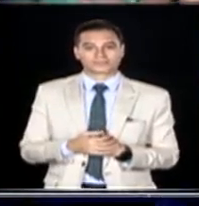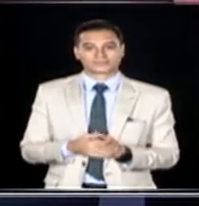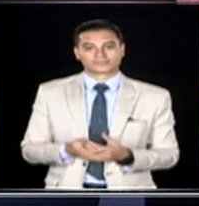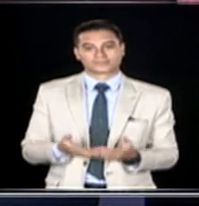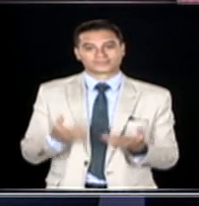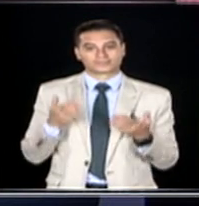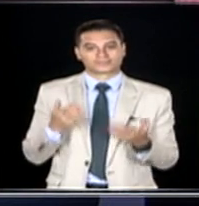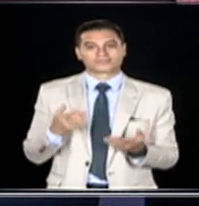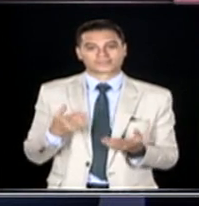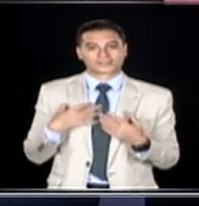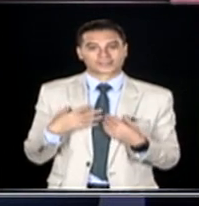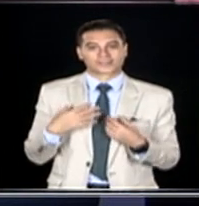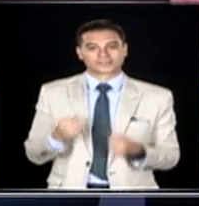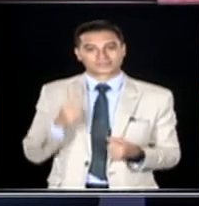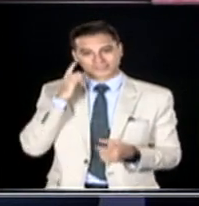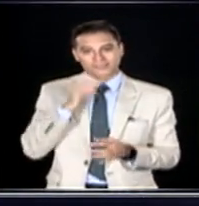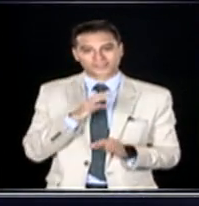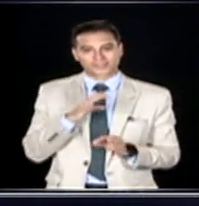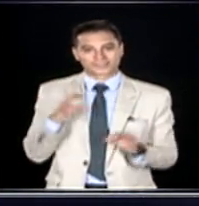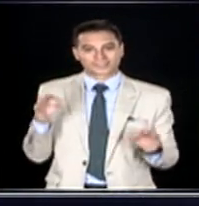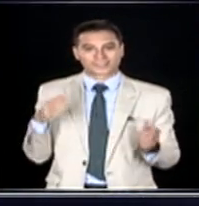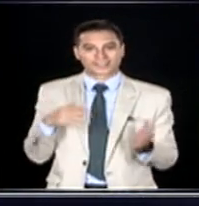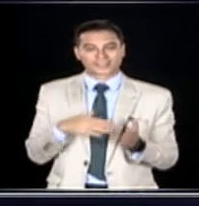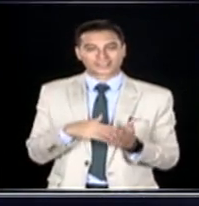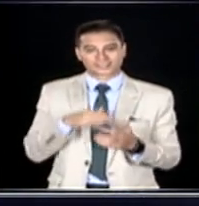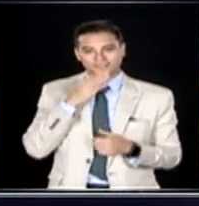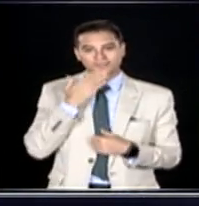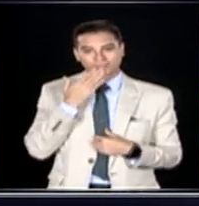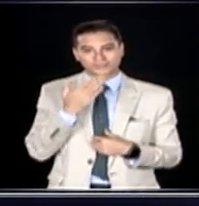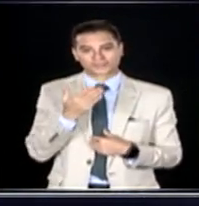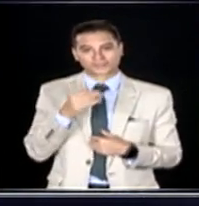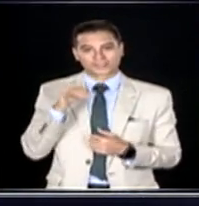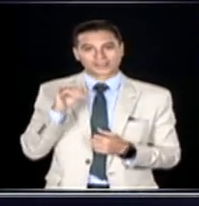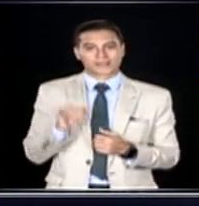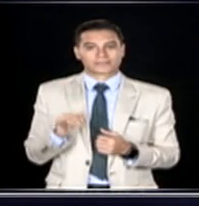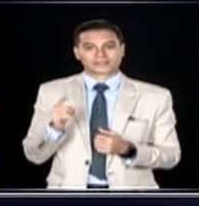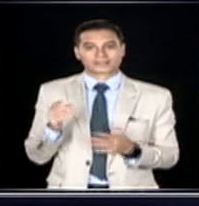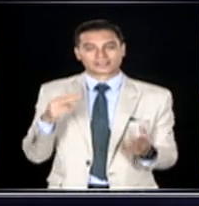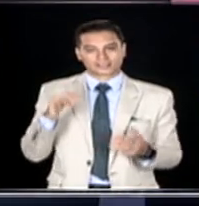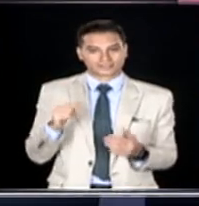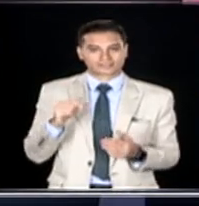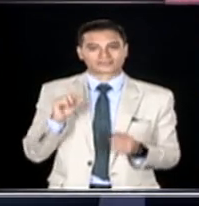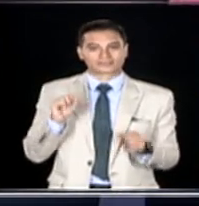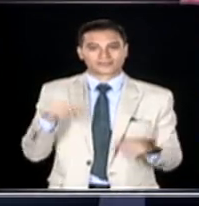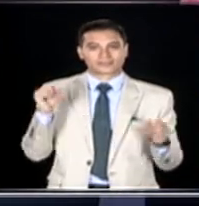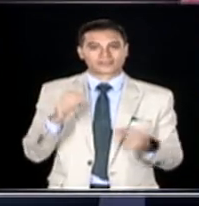أمال طارق، سمعنا صوتك أخيرا. أمير عيد طبعا إجابة